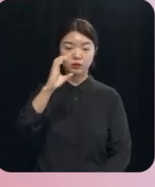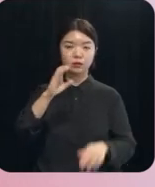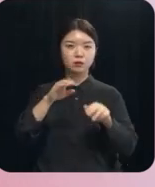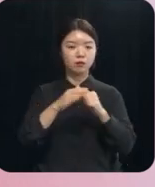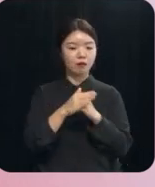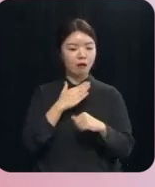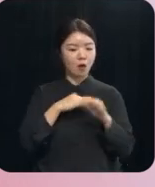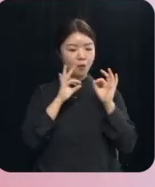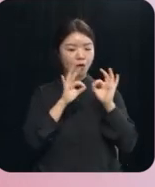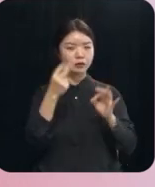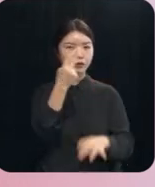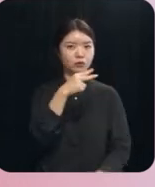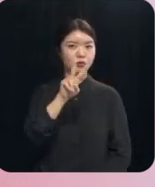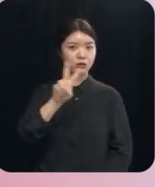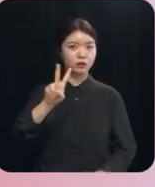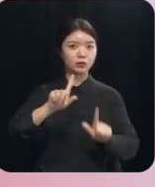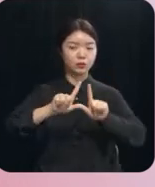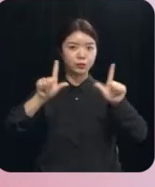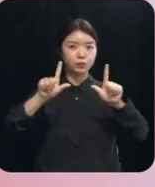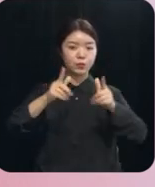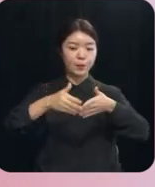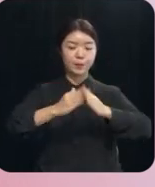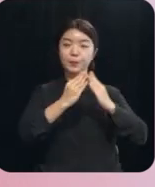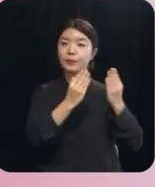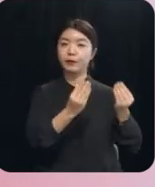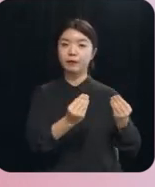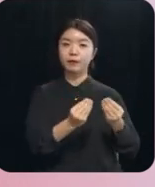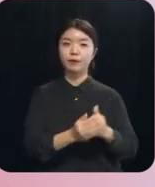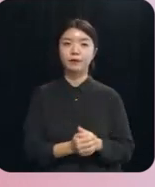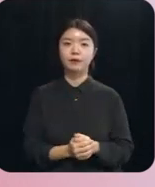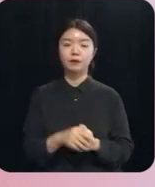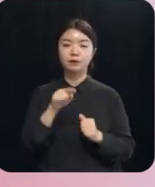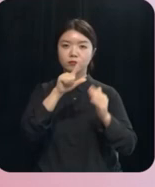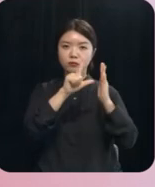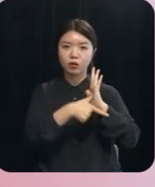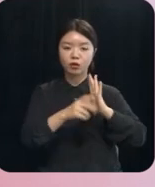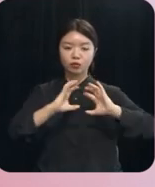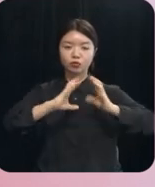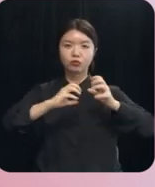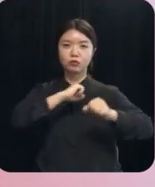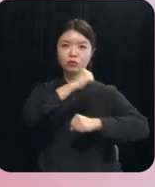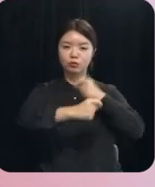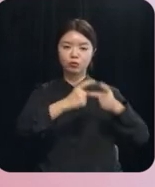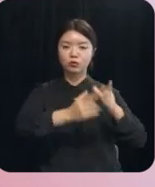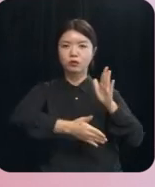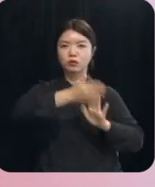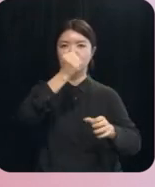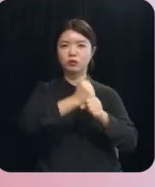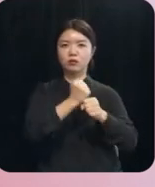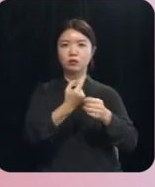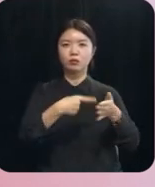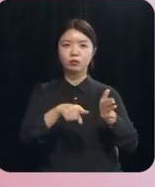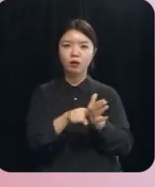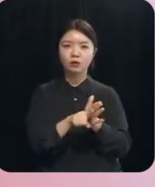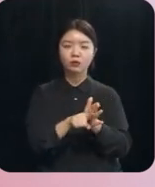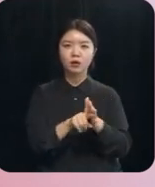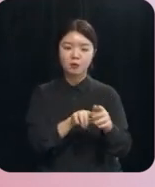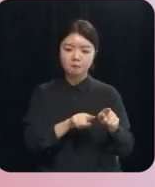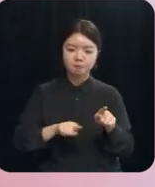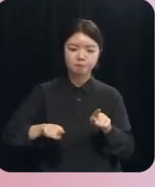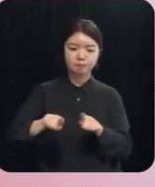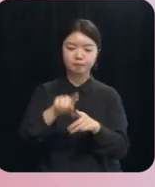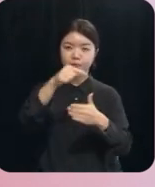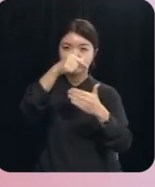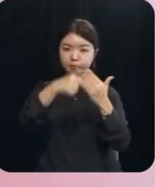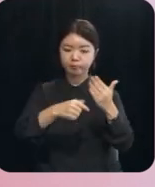아시다시피 2002년도에 설립이 됐습니다. 당시에 국제자유도시를 만들기 위해서 선도 프로젝트를